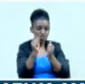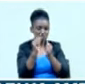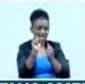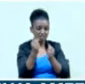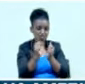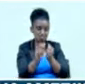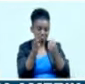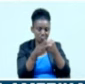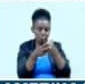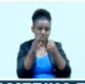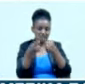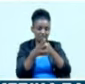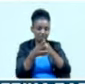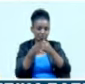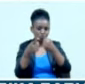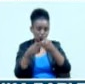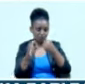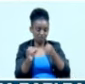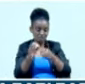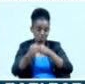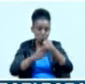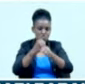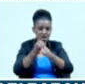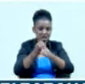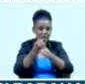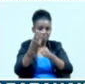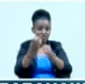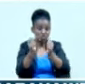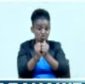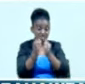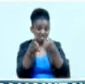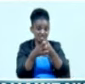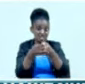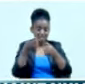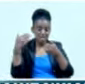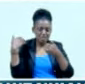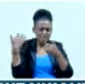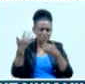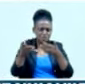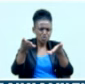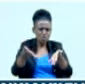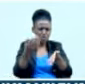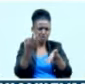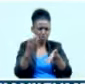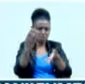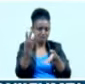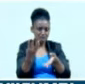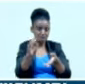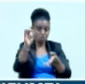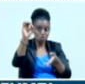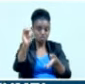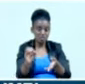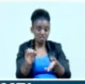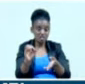5,517 n'ibiro 960 mu mwaka wa 2019 kugeza ubu 34% by'ubuso